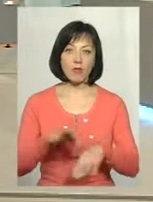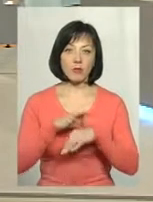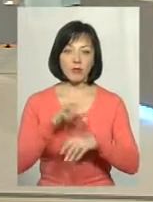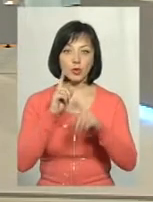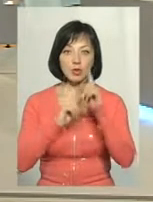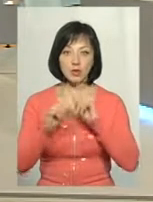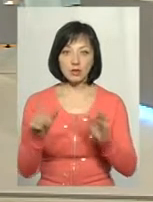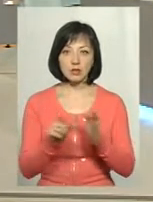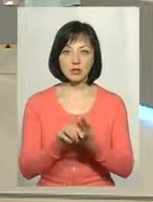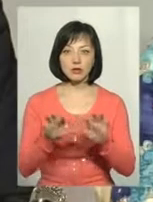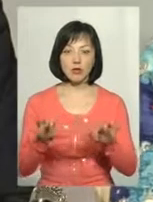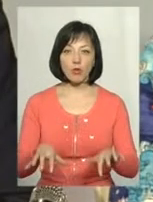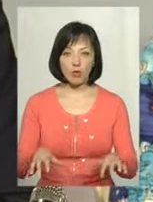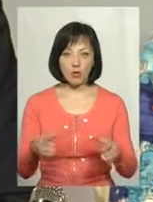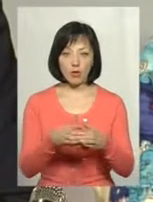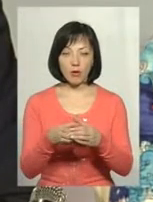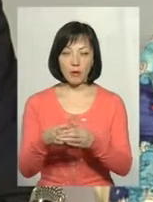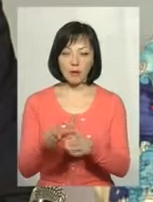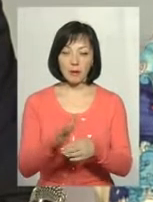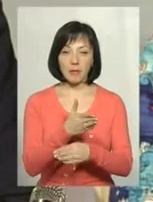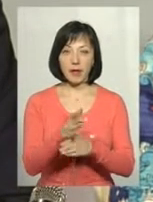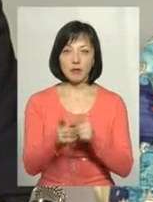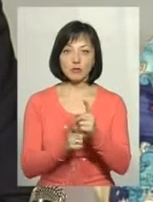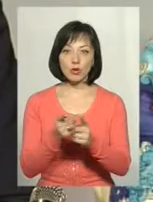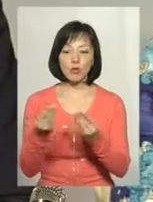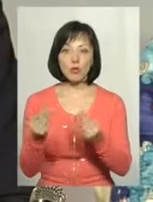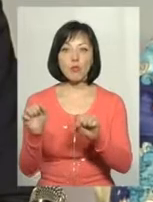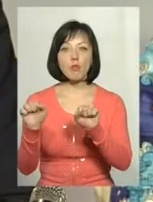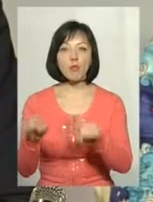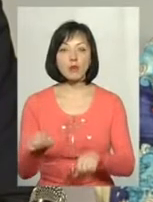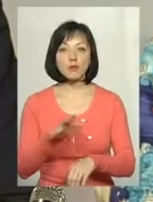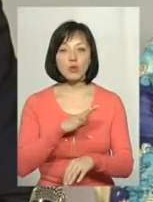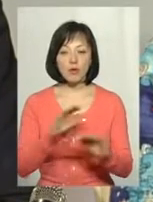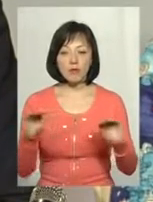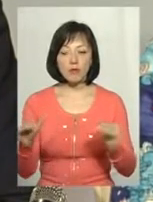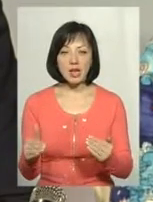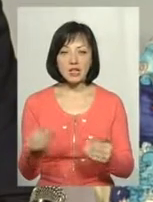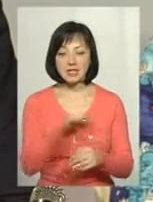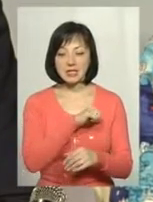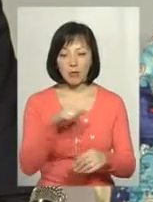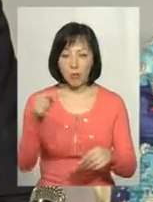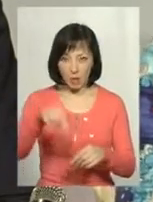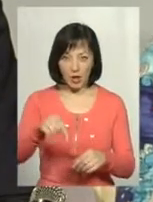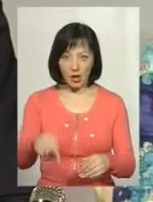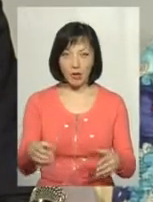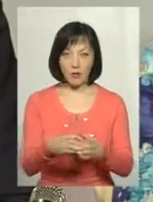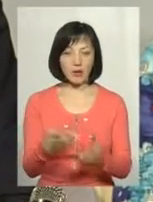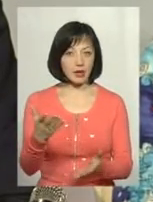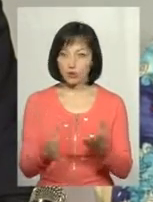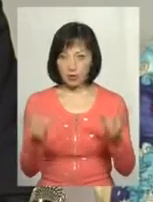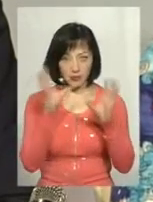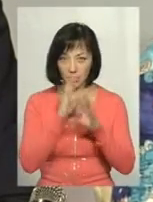наради з головами територіальних громад. Перерозподілити кошти можна було лише в межах самої громади. Якщо не